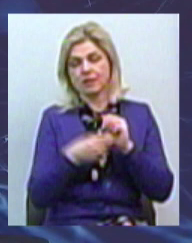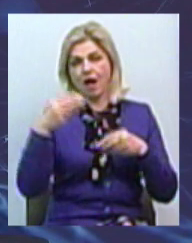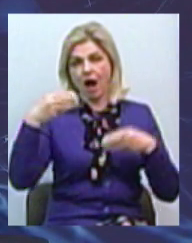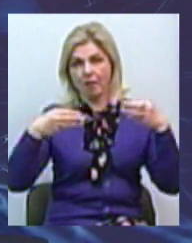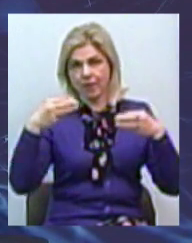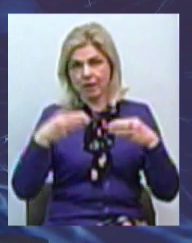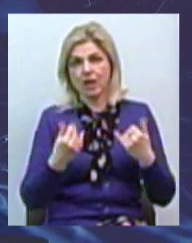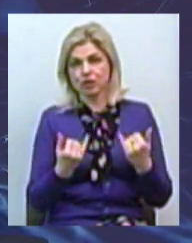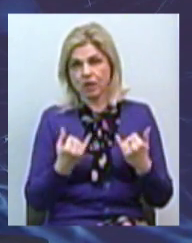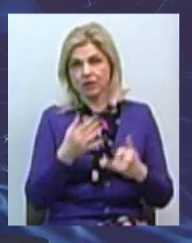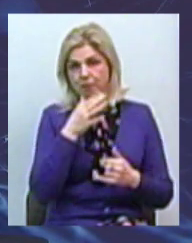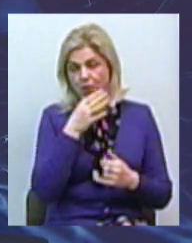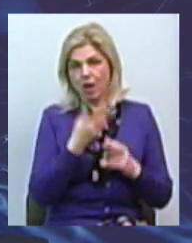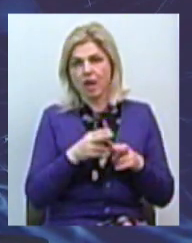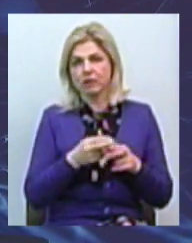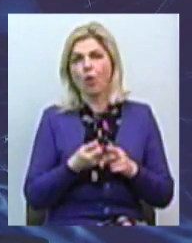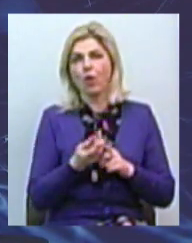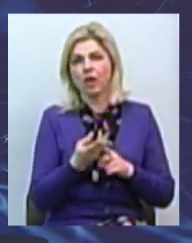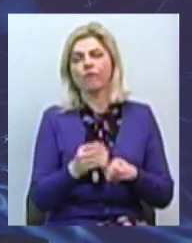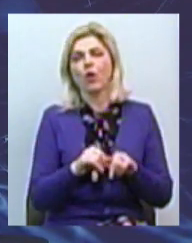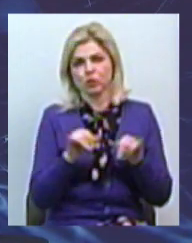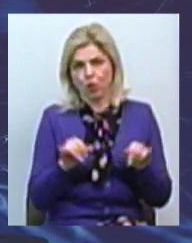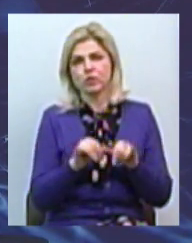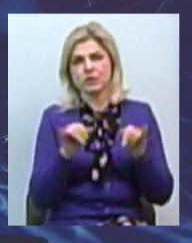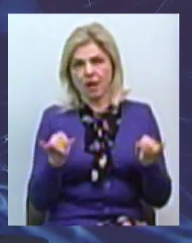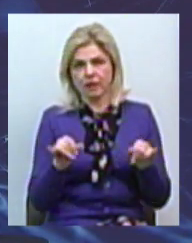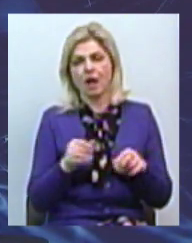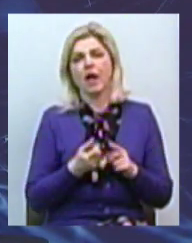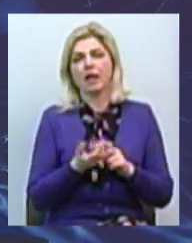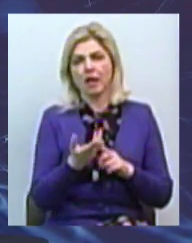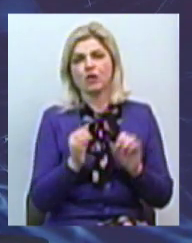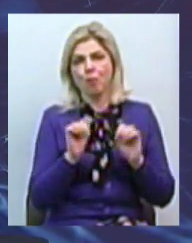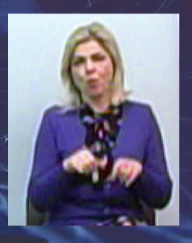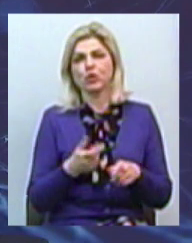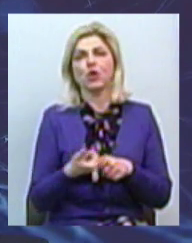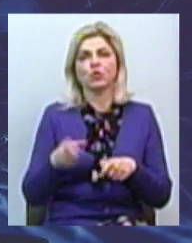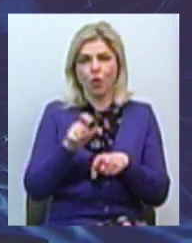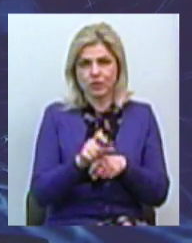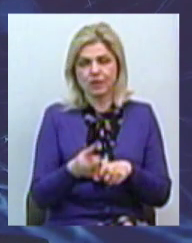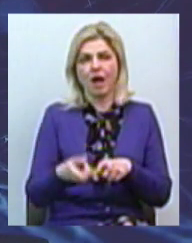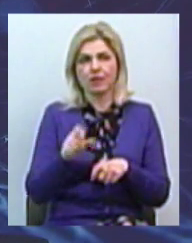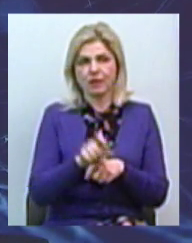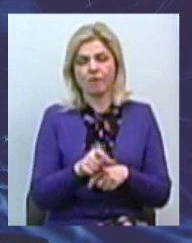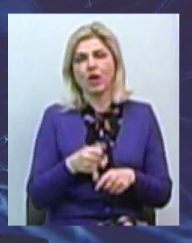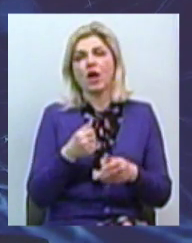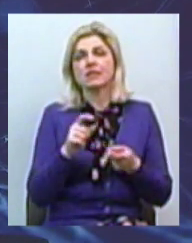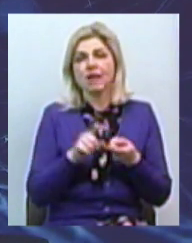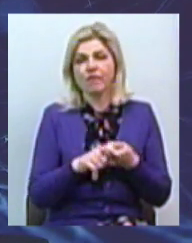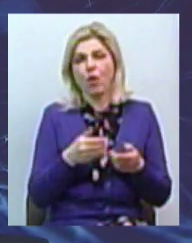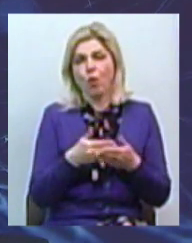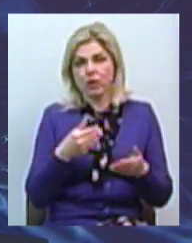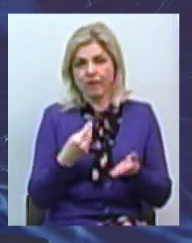момент. Ця кількість зростає. Кількість їх може зростати тільки з можливістю фінансування.